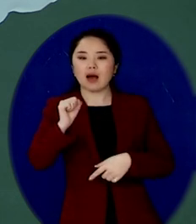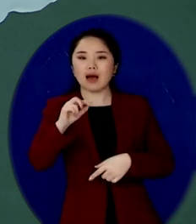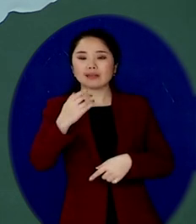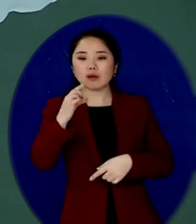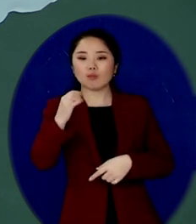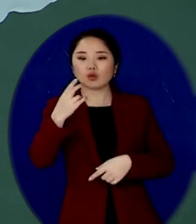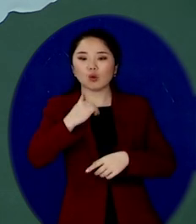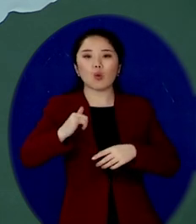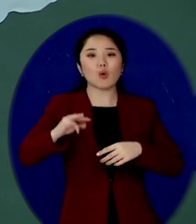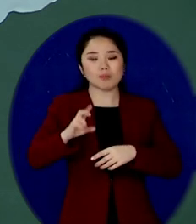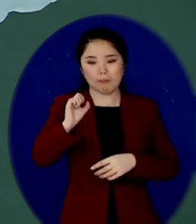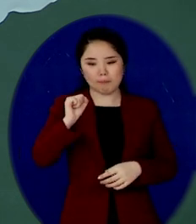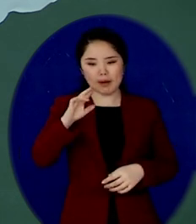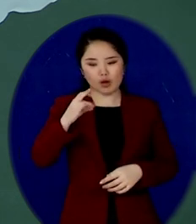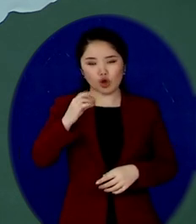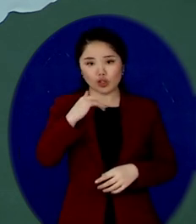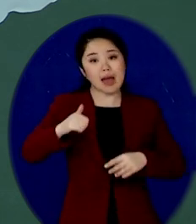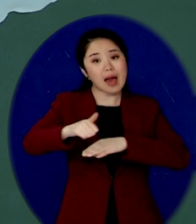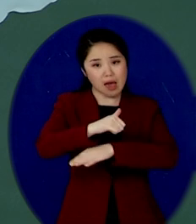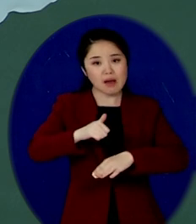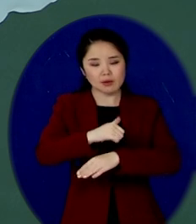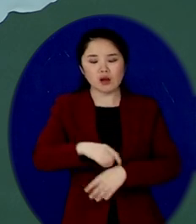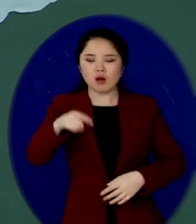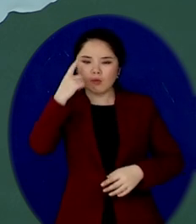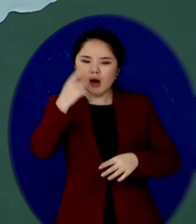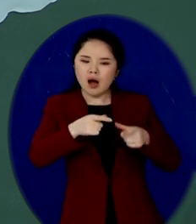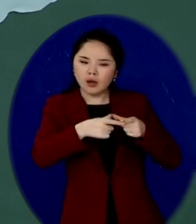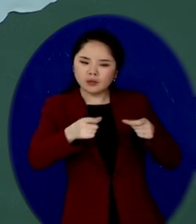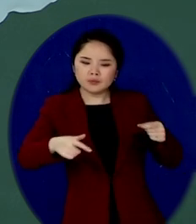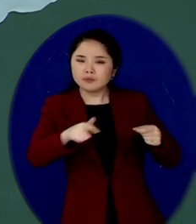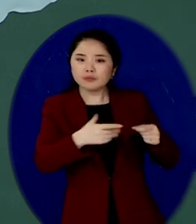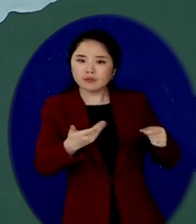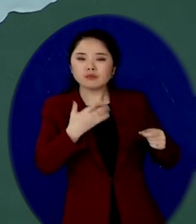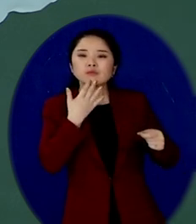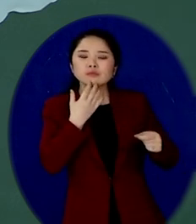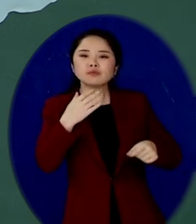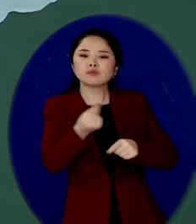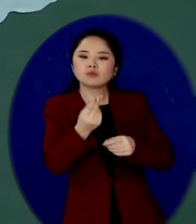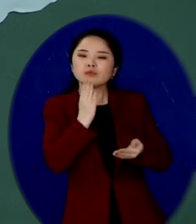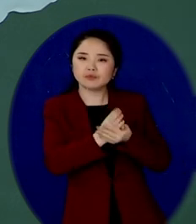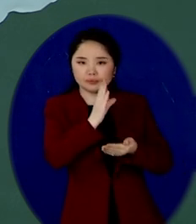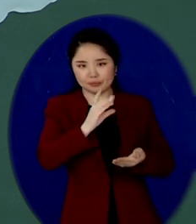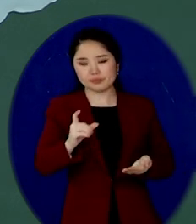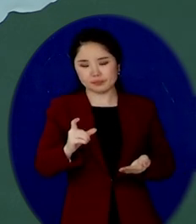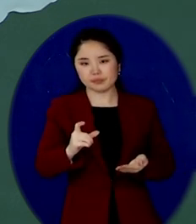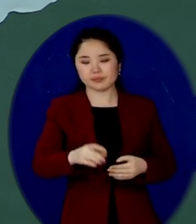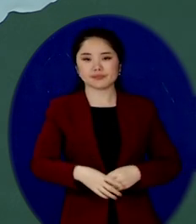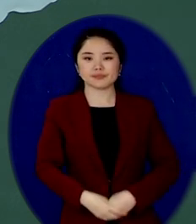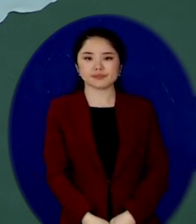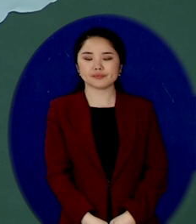уул байрладаг Баян Улгийн аймаг маань Монгол орны газрын зурагт ямар өнгөөр дүрслэгдэж харуулсан